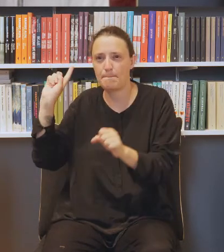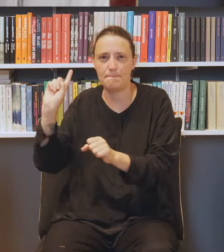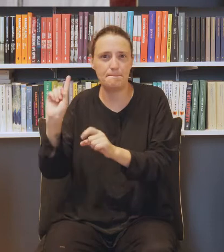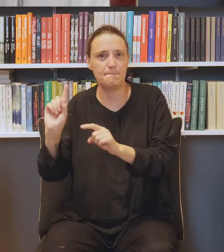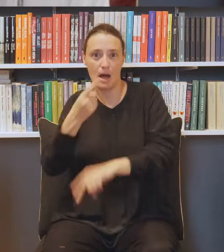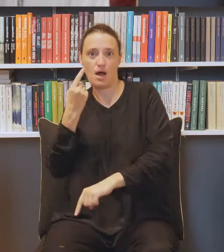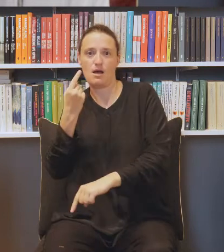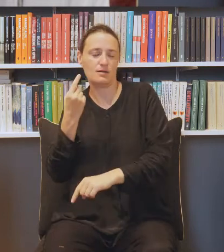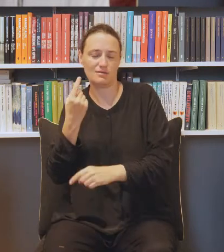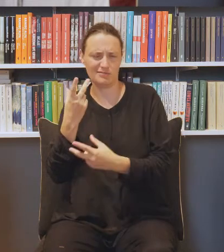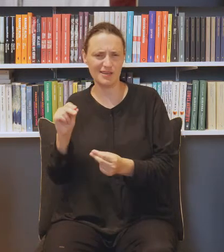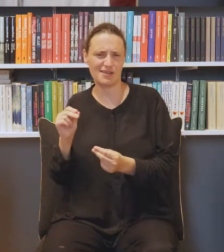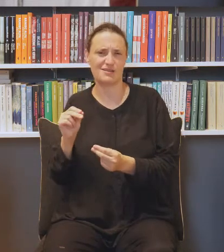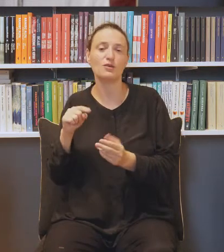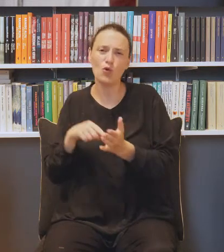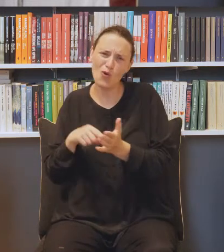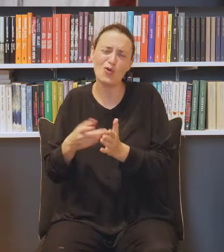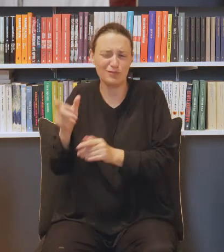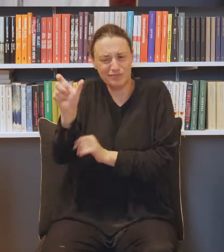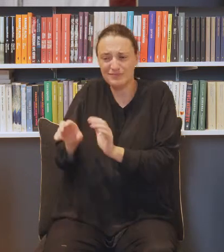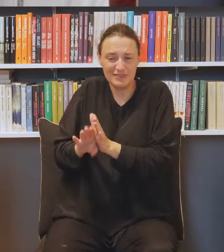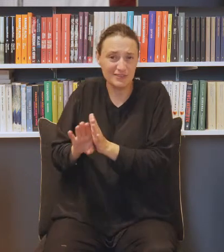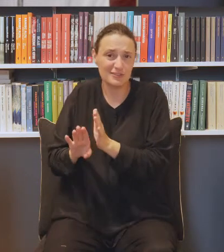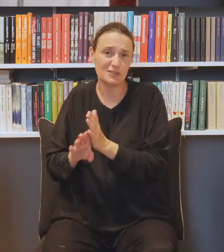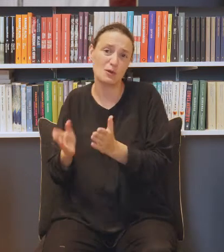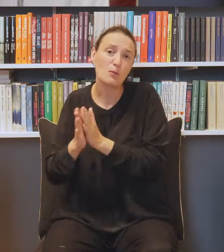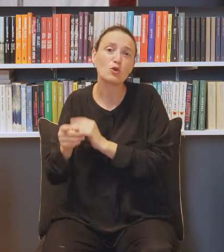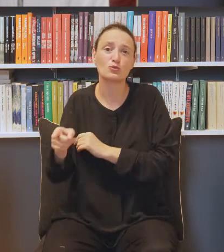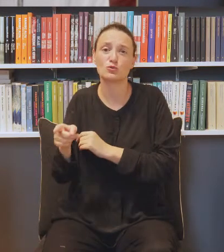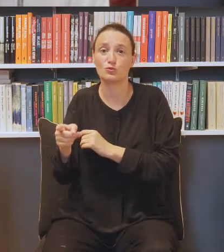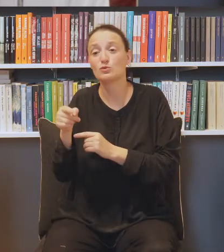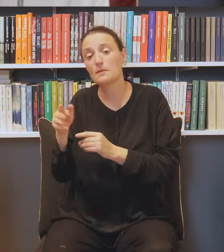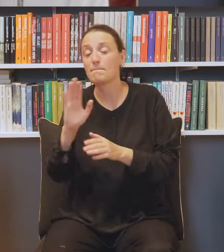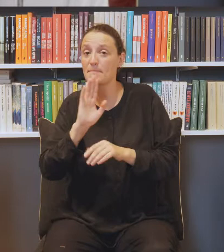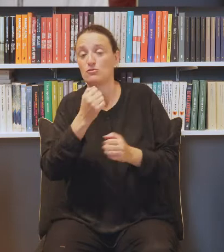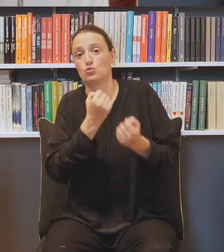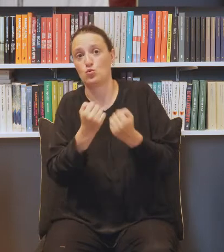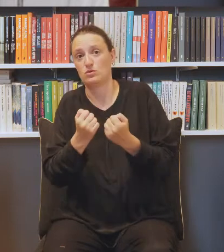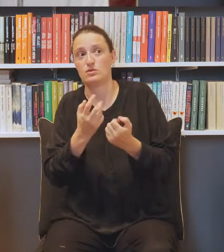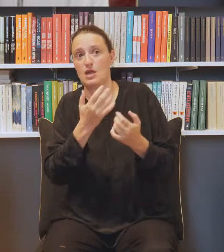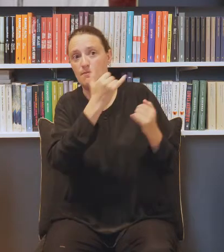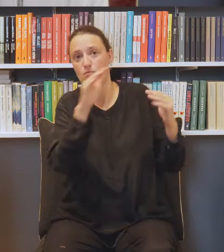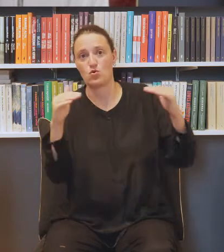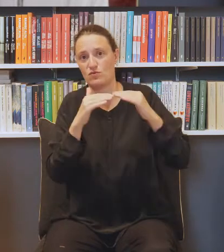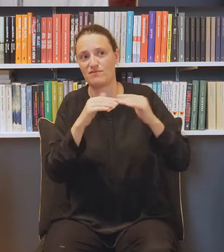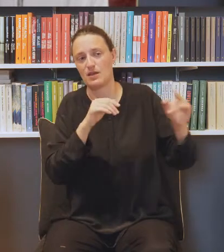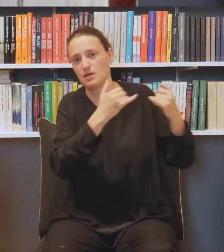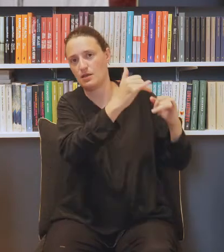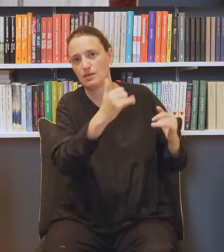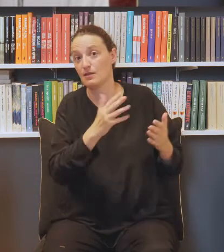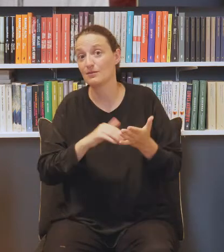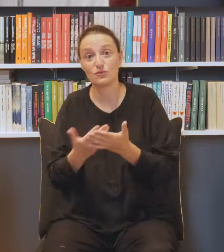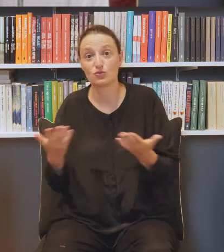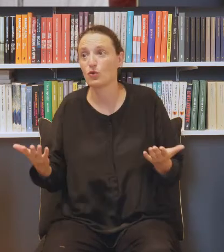czy to jest po prostu osoba przeciętna, która ma dużo trudniej niż inni, na przykład w